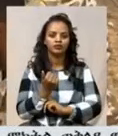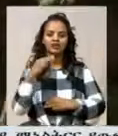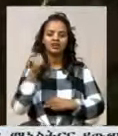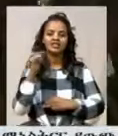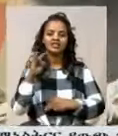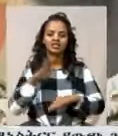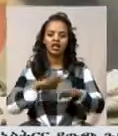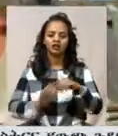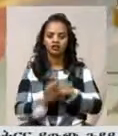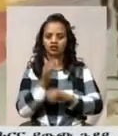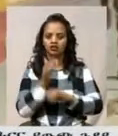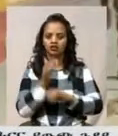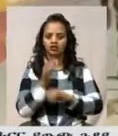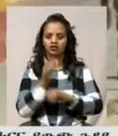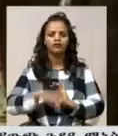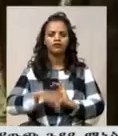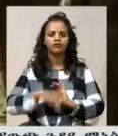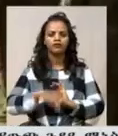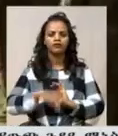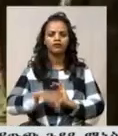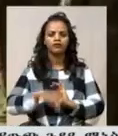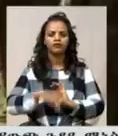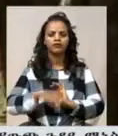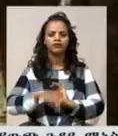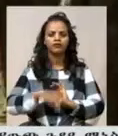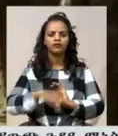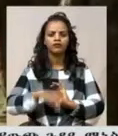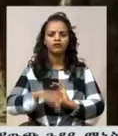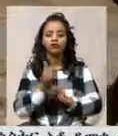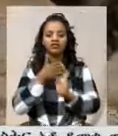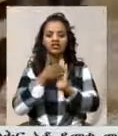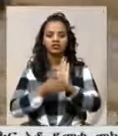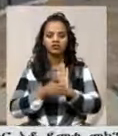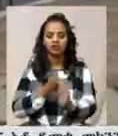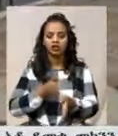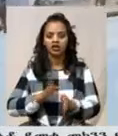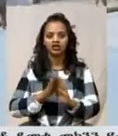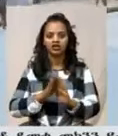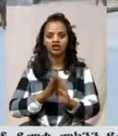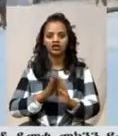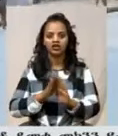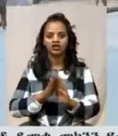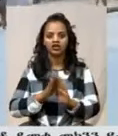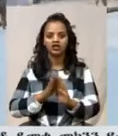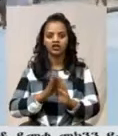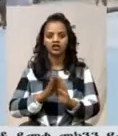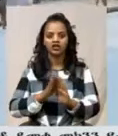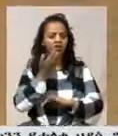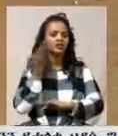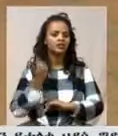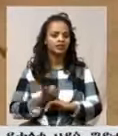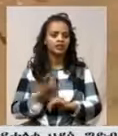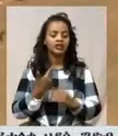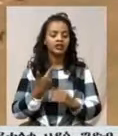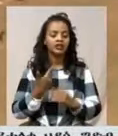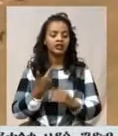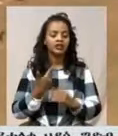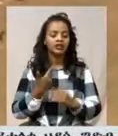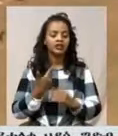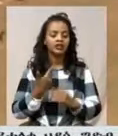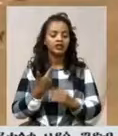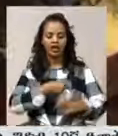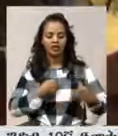ላይ ጥቃት ፈጽሟል። ከፍተኛ ዝርፊያም አከናውኗል። ጥቃቱ የተፈጸመበት አግባብም አረመናዊና አስነዋሪም ነበር። ይህ ኢትዮጵያን